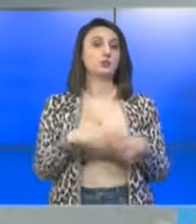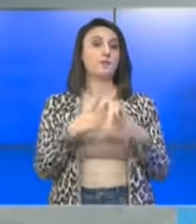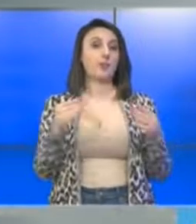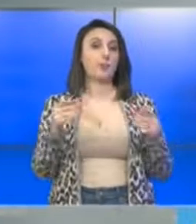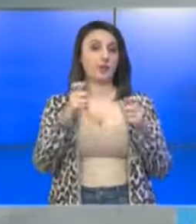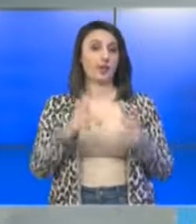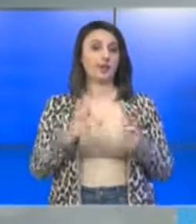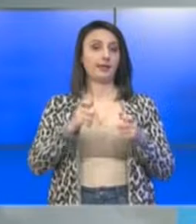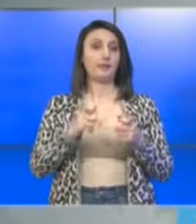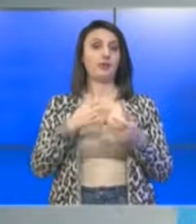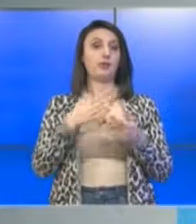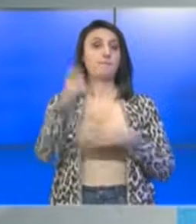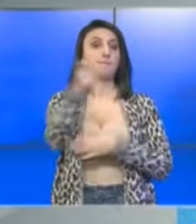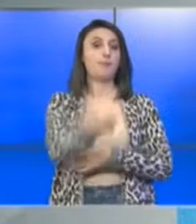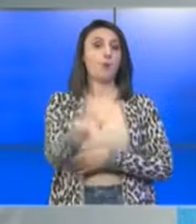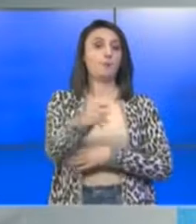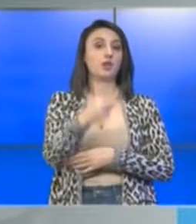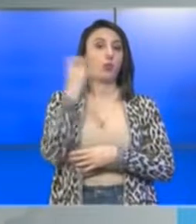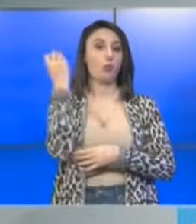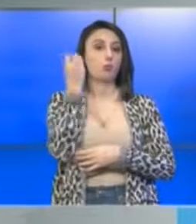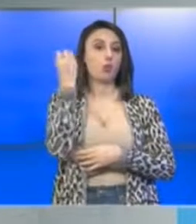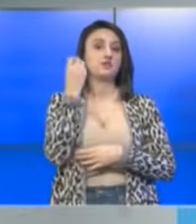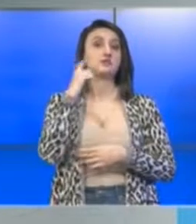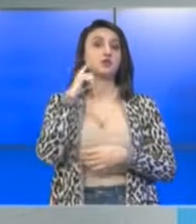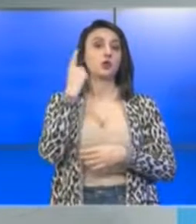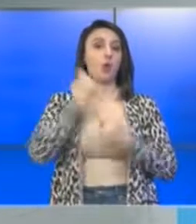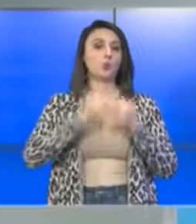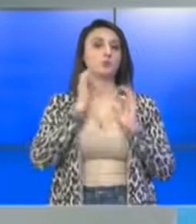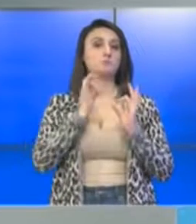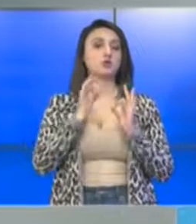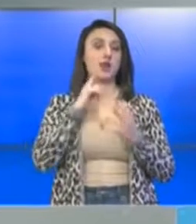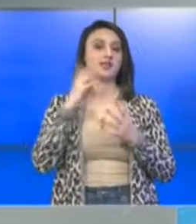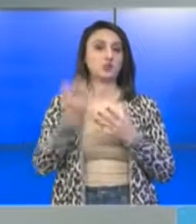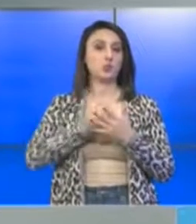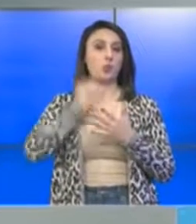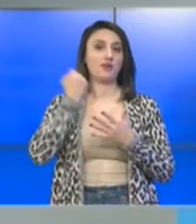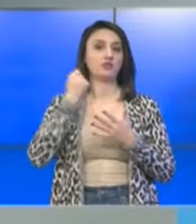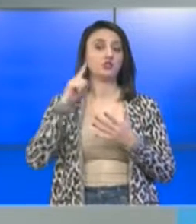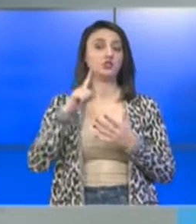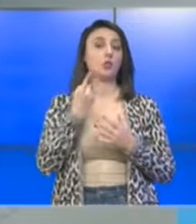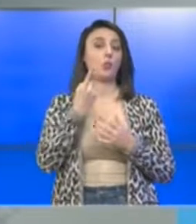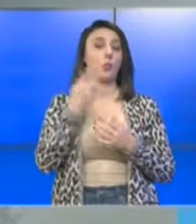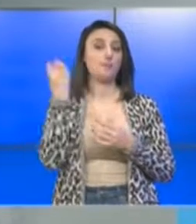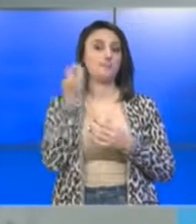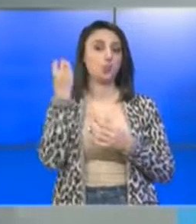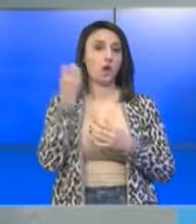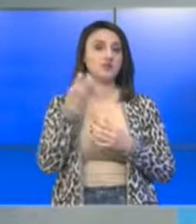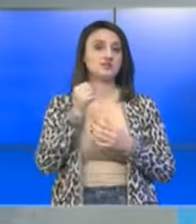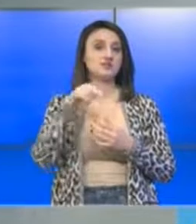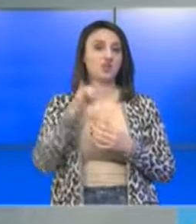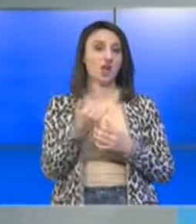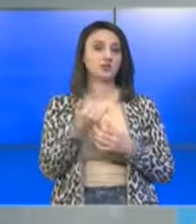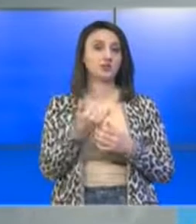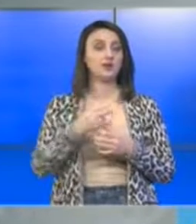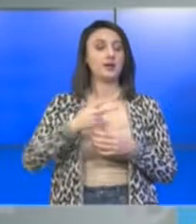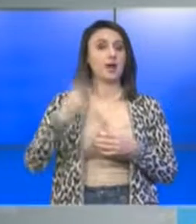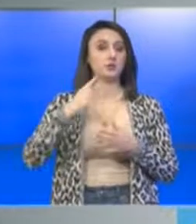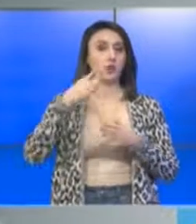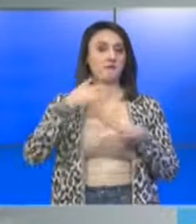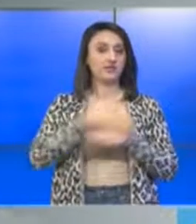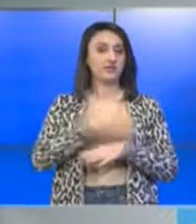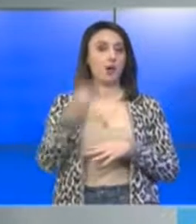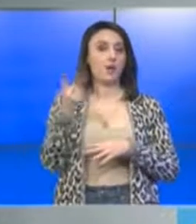multe echipaje de pompieri cu două ambulanțe smurd, o auto specială de descarcerare, precum și o ambulanță SAJ. Cele două